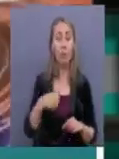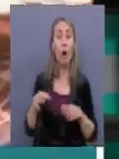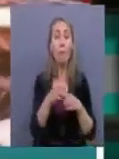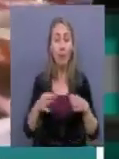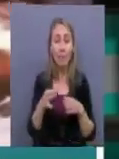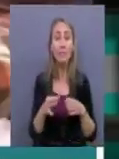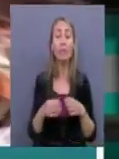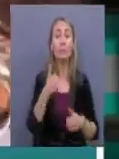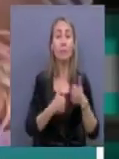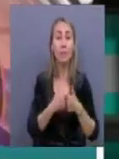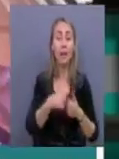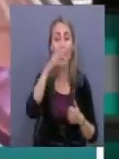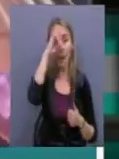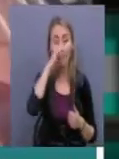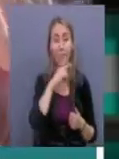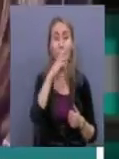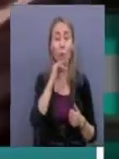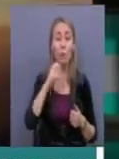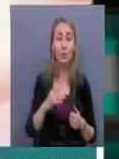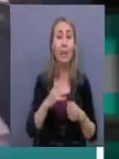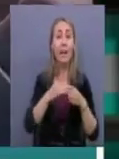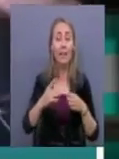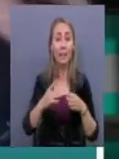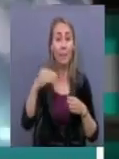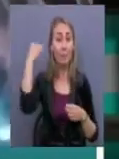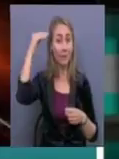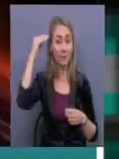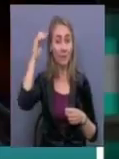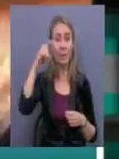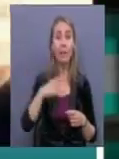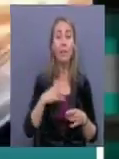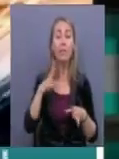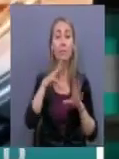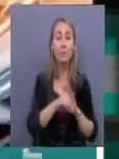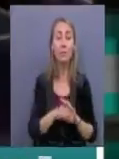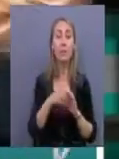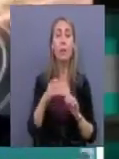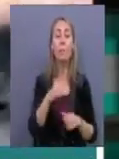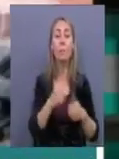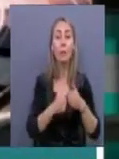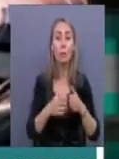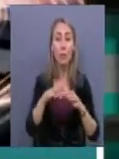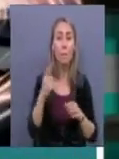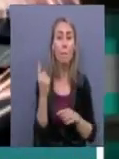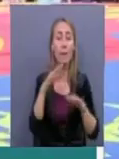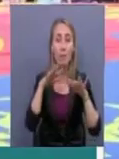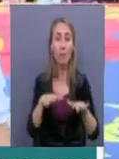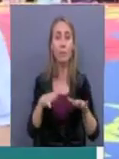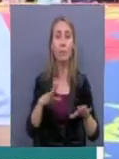қатысты. Атан жілікті алып күш иелерінің салмақтары 90 келден жоғары болды. Бұл бәсекенің тартысты өтуінің кепілі